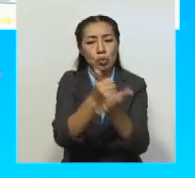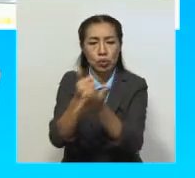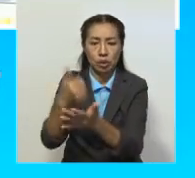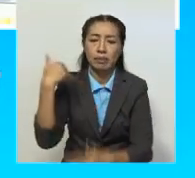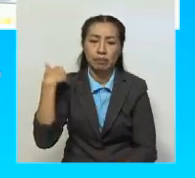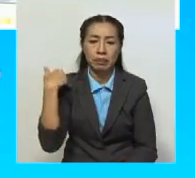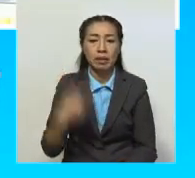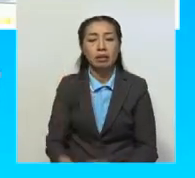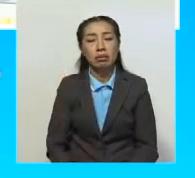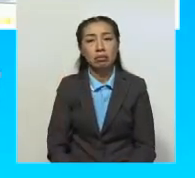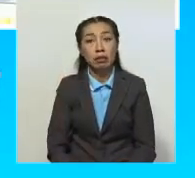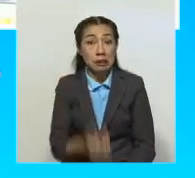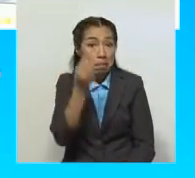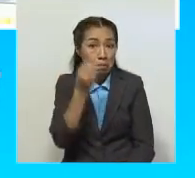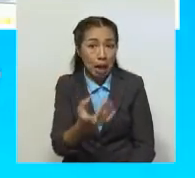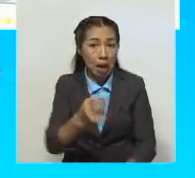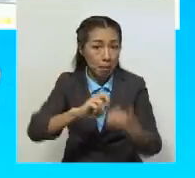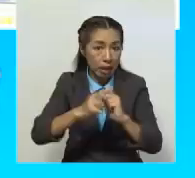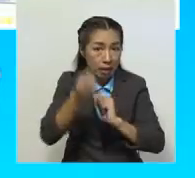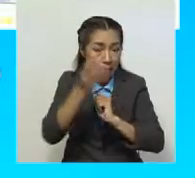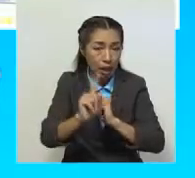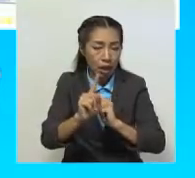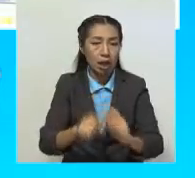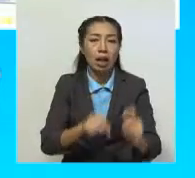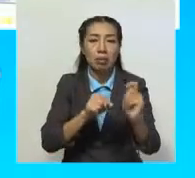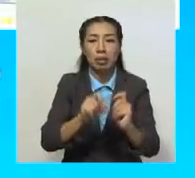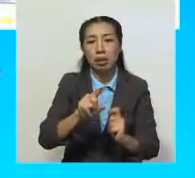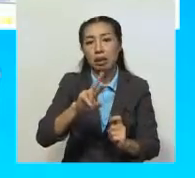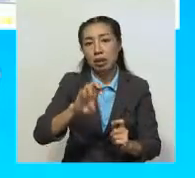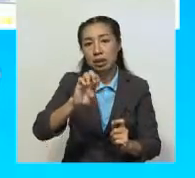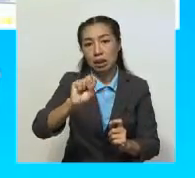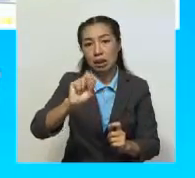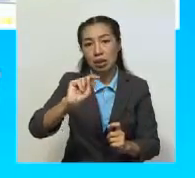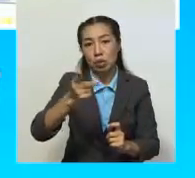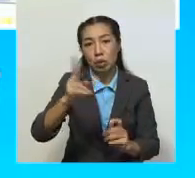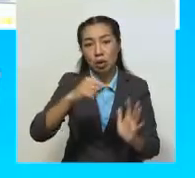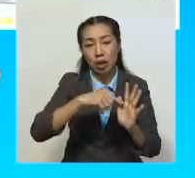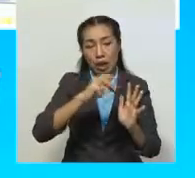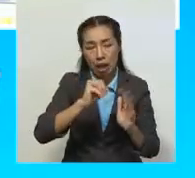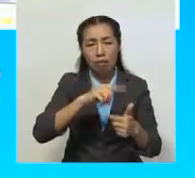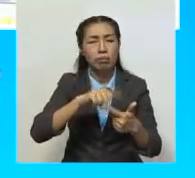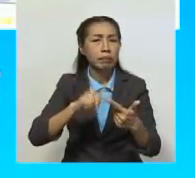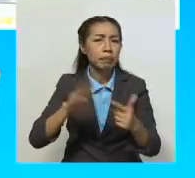ะหนักๆก็จะมีแถวอำเภอนาว่าศรีสงครามนะครับเกื้อนแพงแล้วก็ในเขตของ